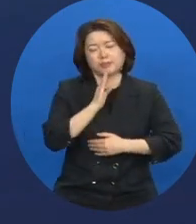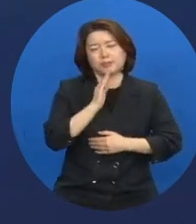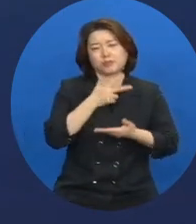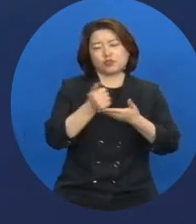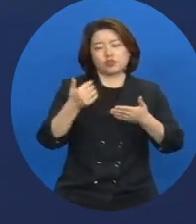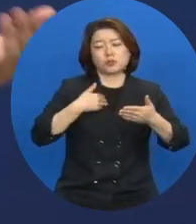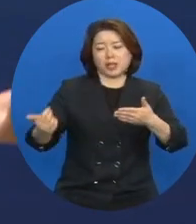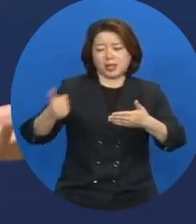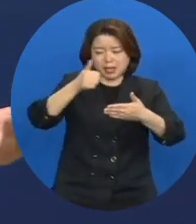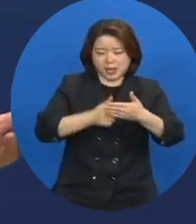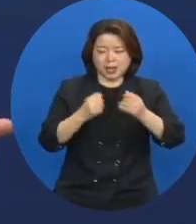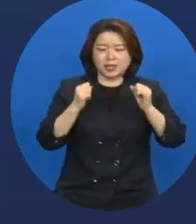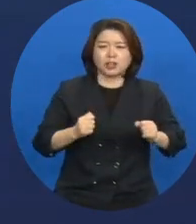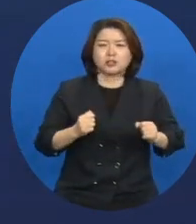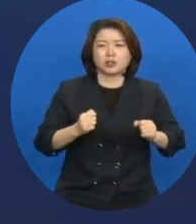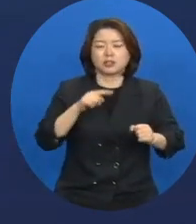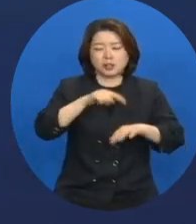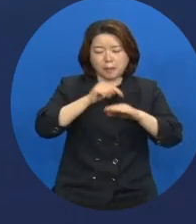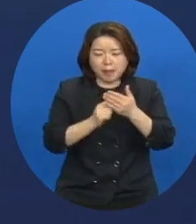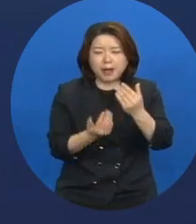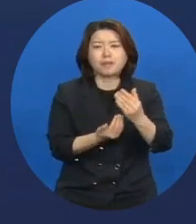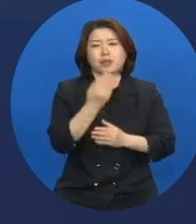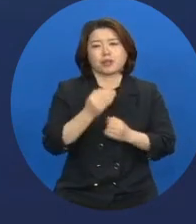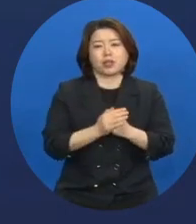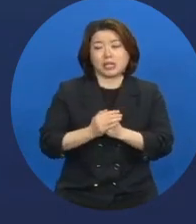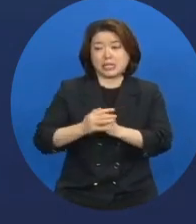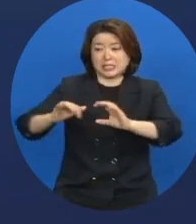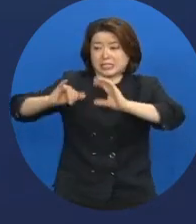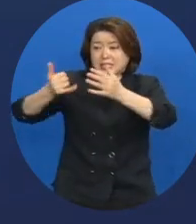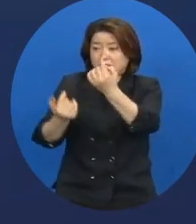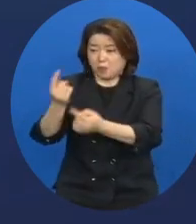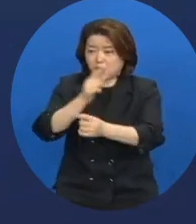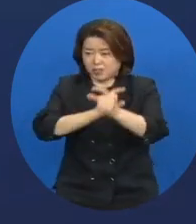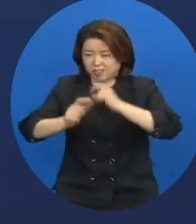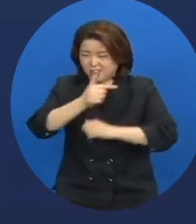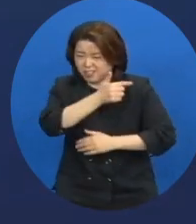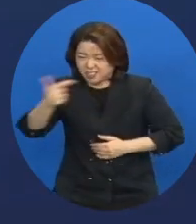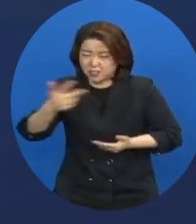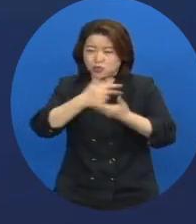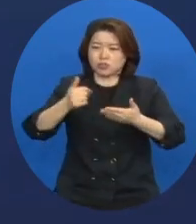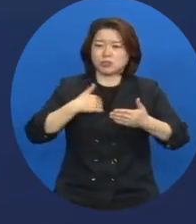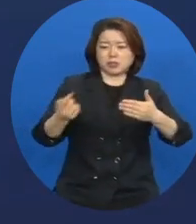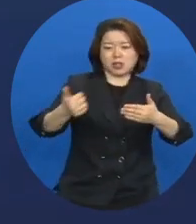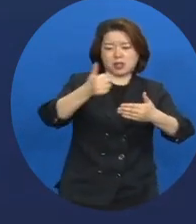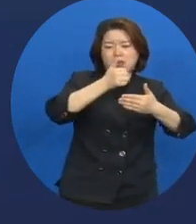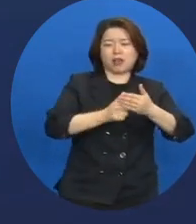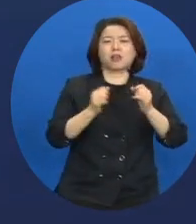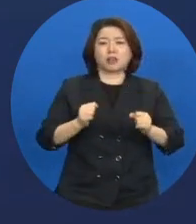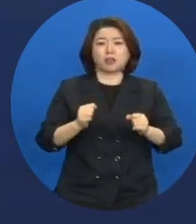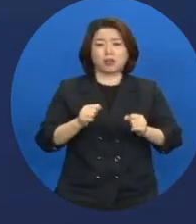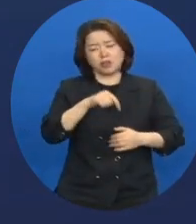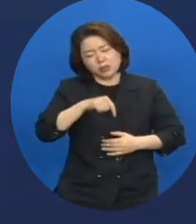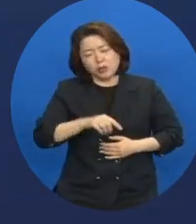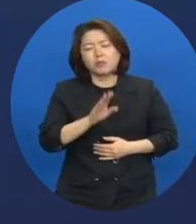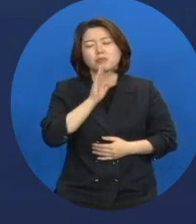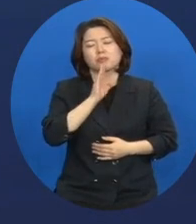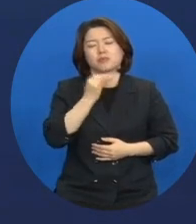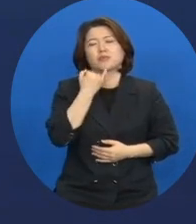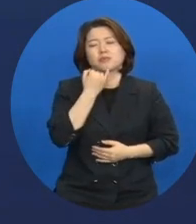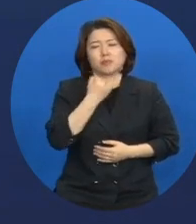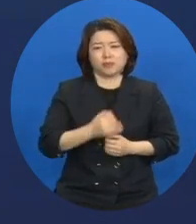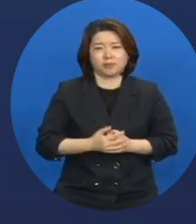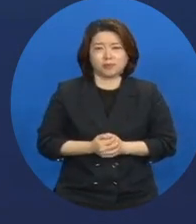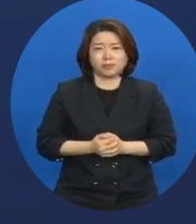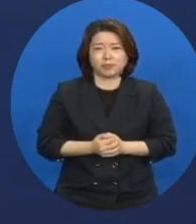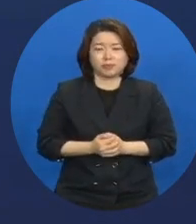계십니다. 세상보다 더 크신 주님이 지금 우리 안에 계십니다. 그러면 됐잖아요. 절대로 우리는